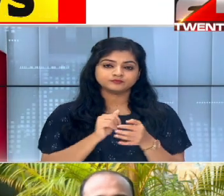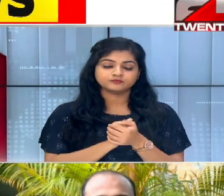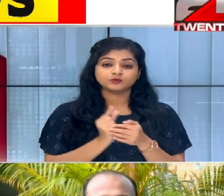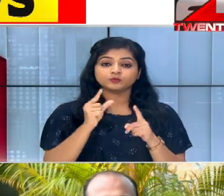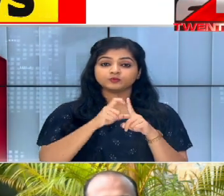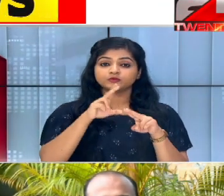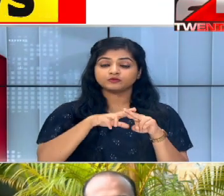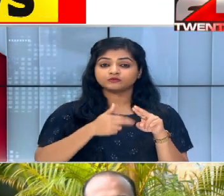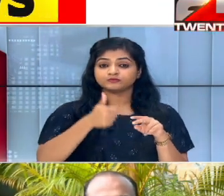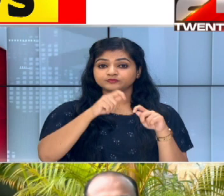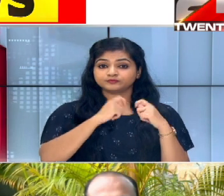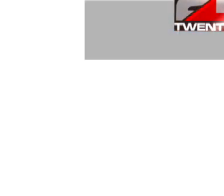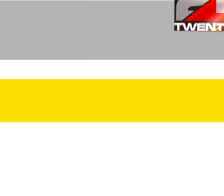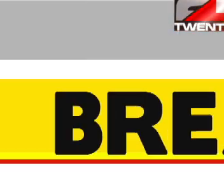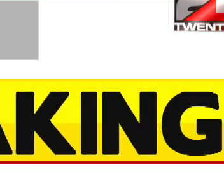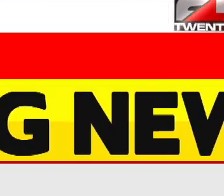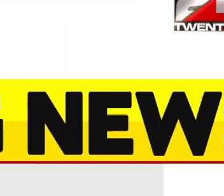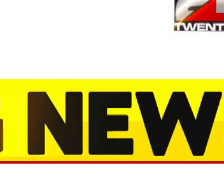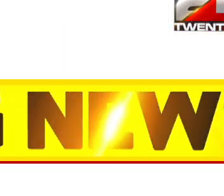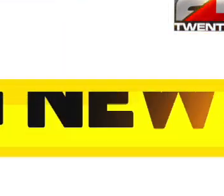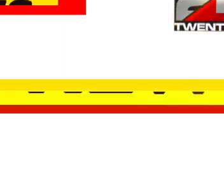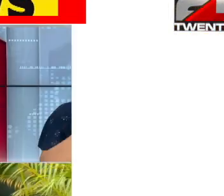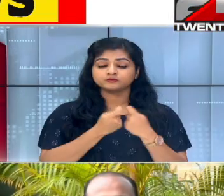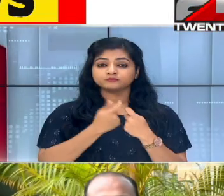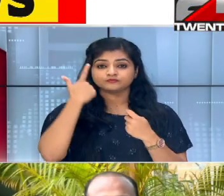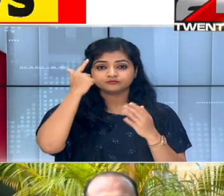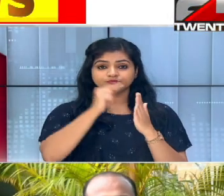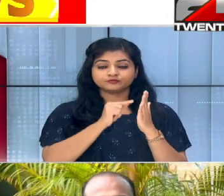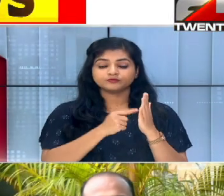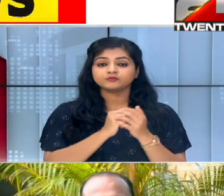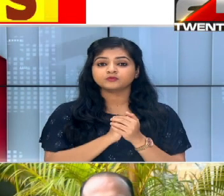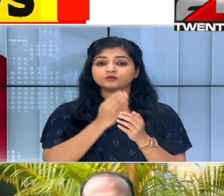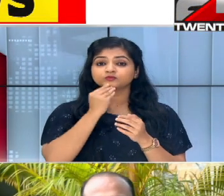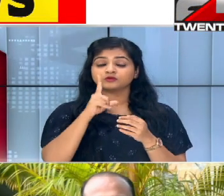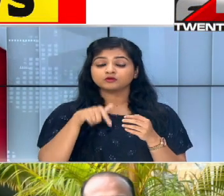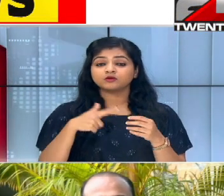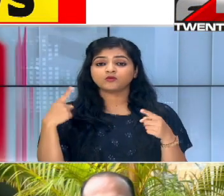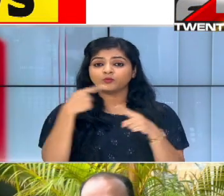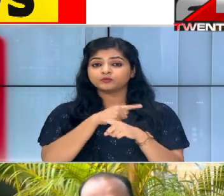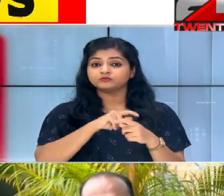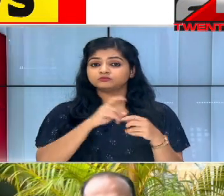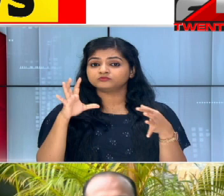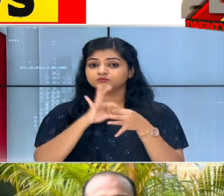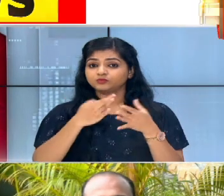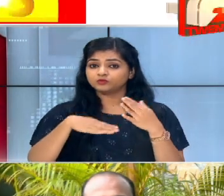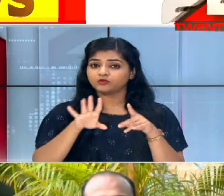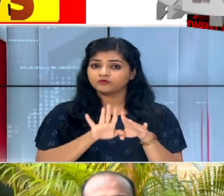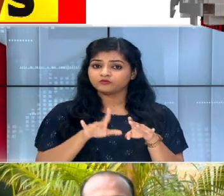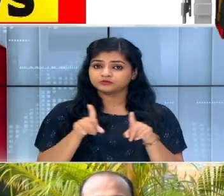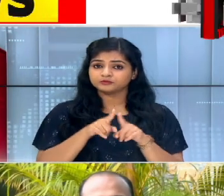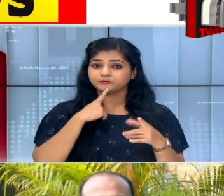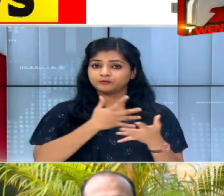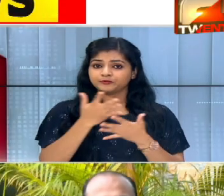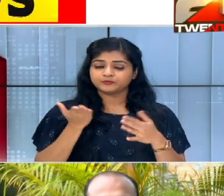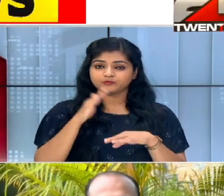മുന്നണിയുമായി ബന്ധപ്പെട്ട് സജീവ ചർച്ചയെ നിൽക്കുന്ന മുസ്ലിം ലീഗിൻ്റെ നിലപാടുകളാണ്. ലീഗ് ഇടതുപാളയത്തിലേക്ക് ചേക്കേറുമോ എന്നുള്ള ചർച്ചകൾ പല വേളകളിലായി നടന്നതാണ്. ഇപ്പോൾ ഏക